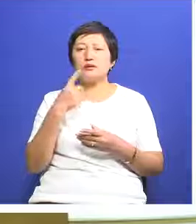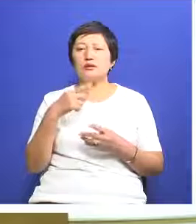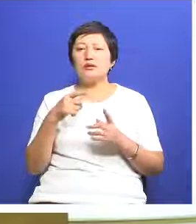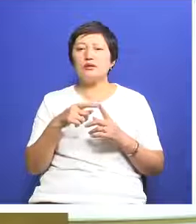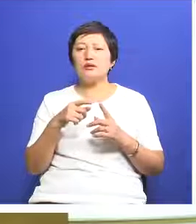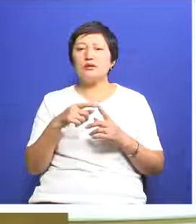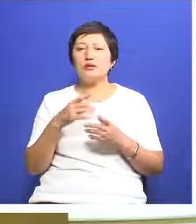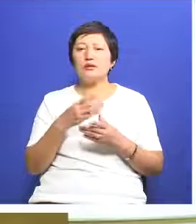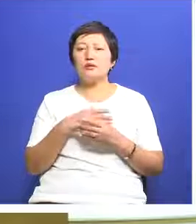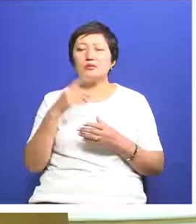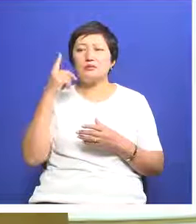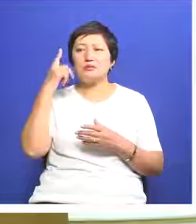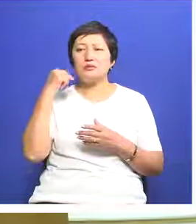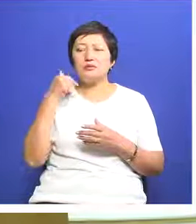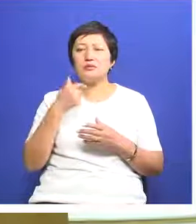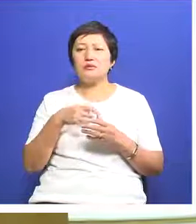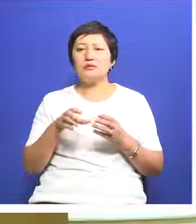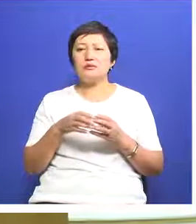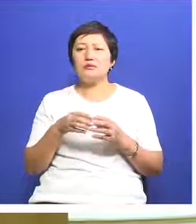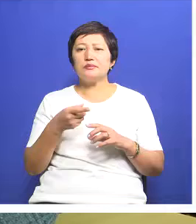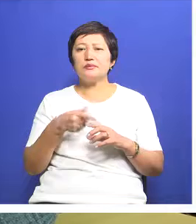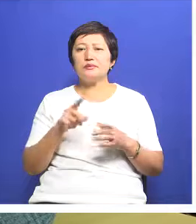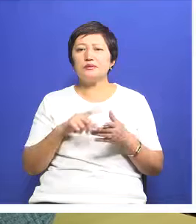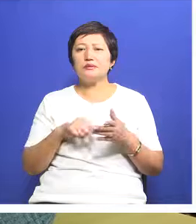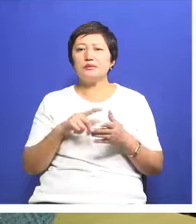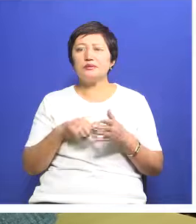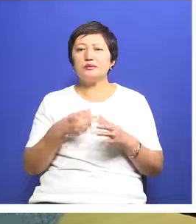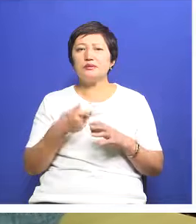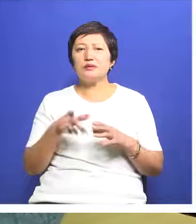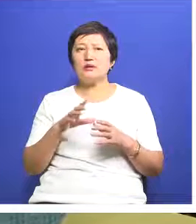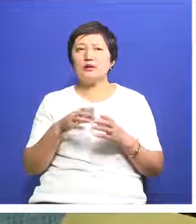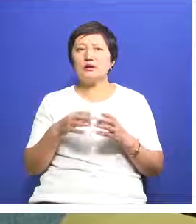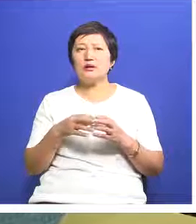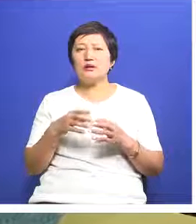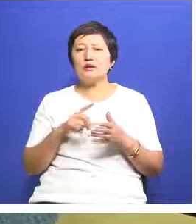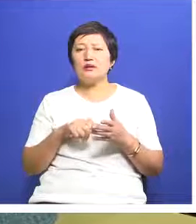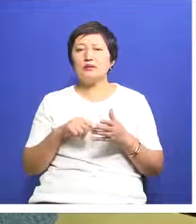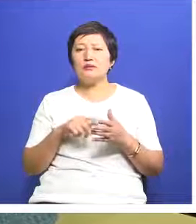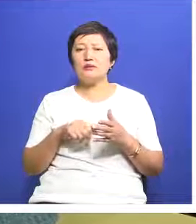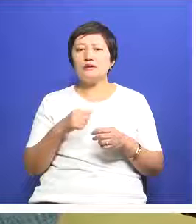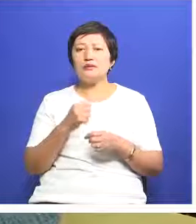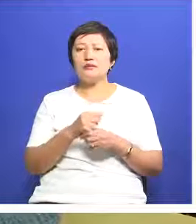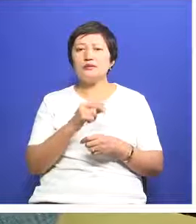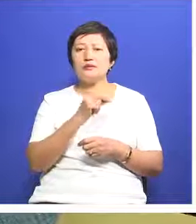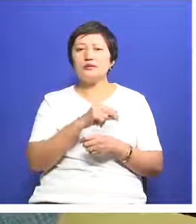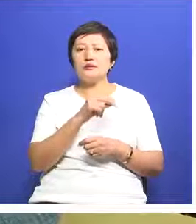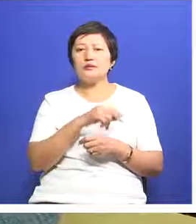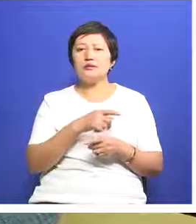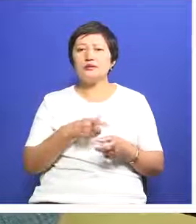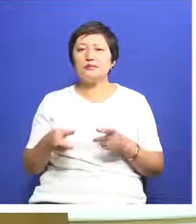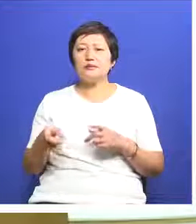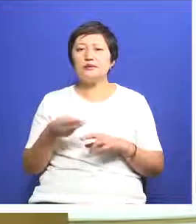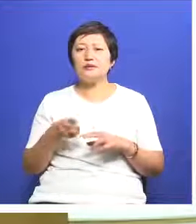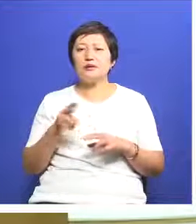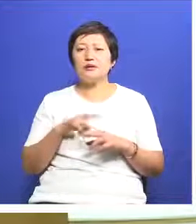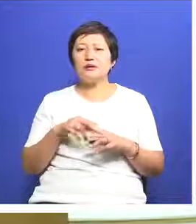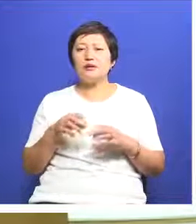Калк колдойт деп сенем. Тургундар колдойт деп сенесиз. Иде. Сенимден чыгып жатсызбы? Сенимден чыгып жатырмын.